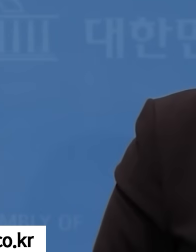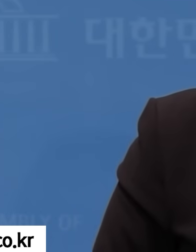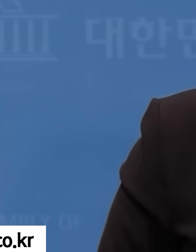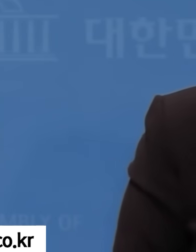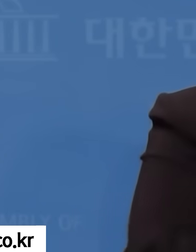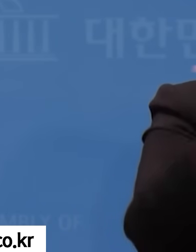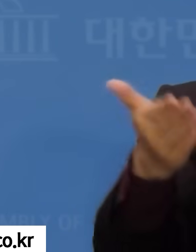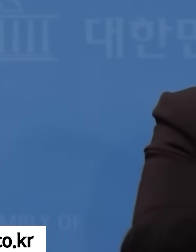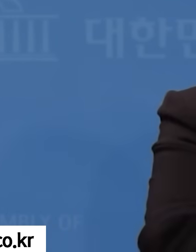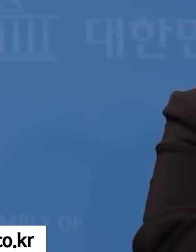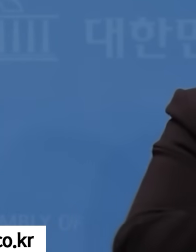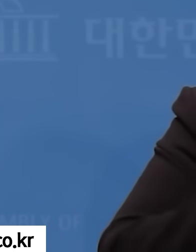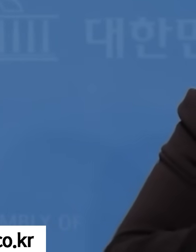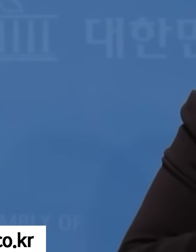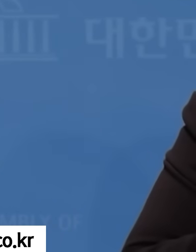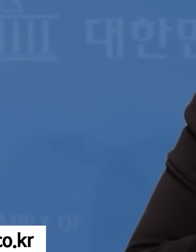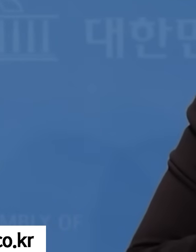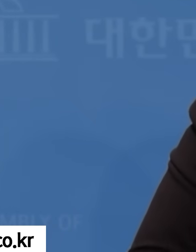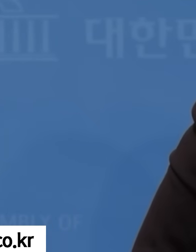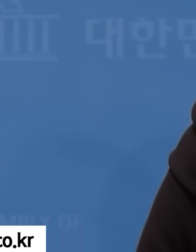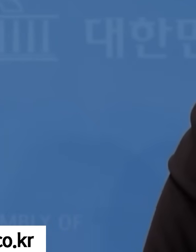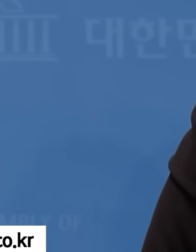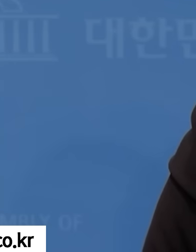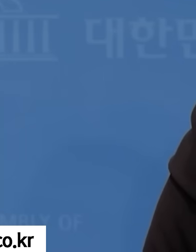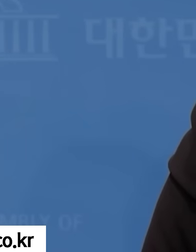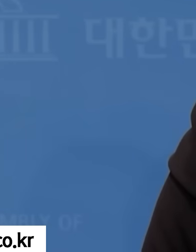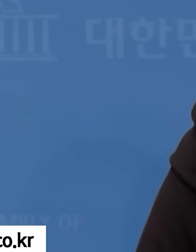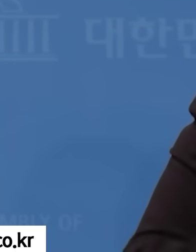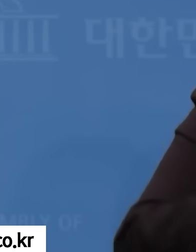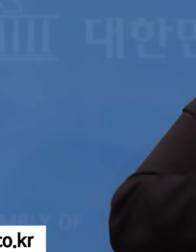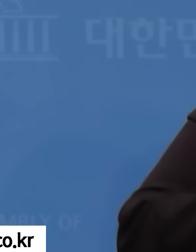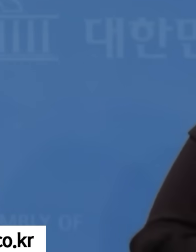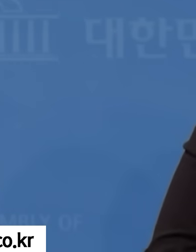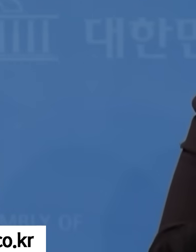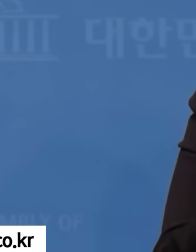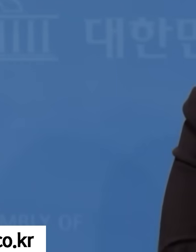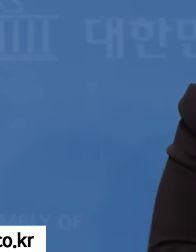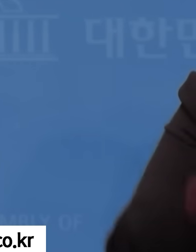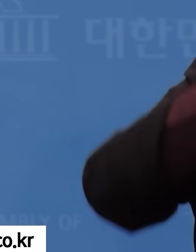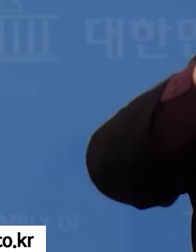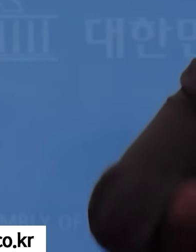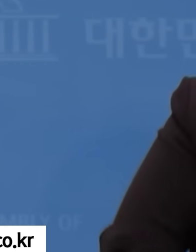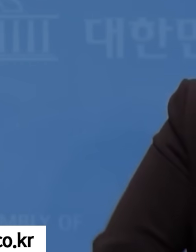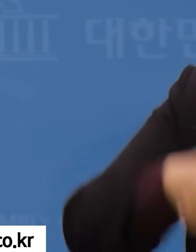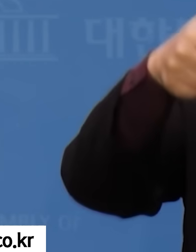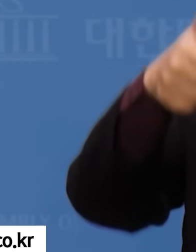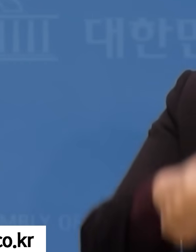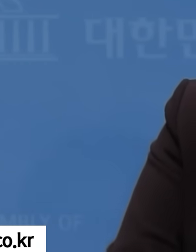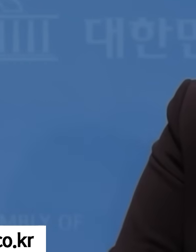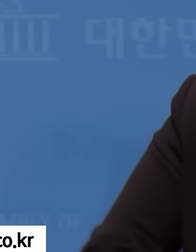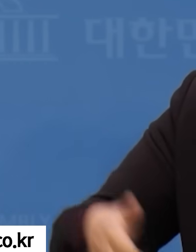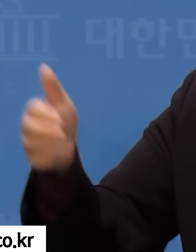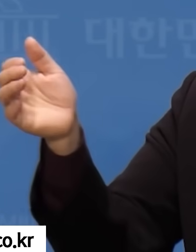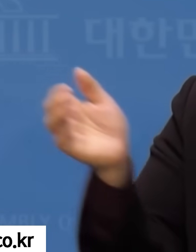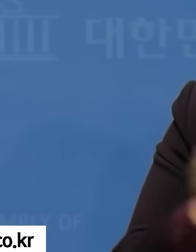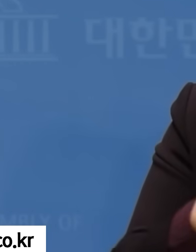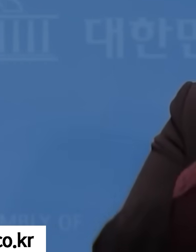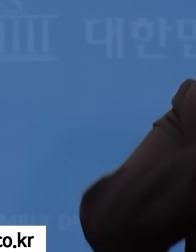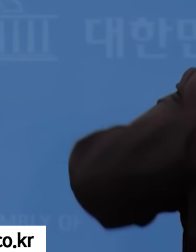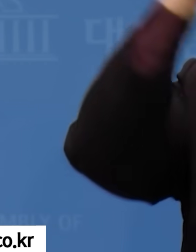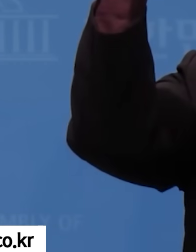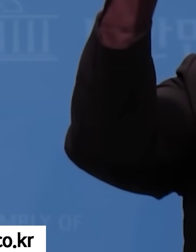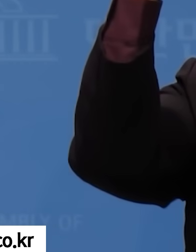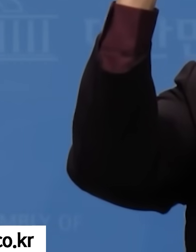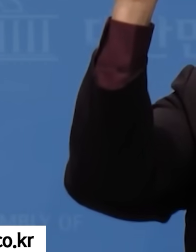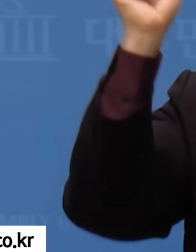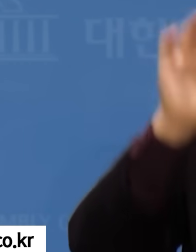여러분이 잘 아는 그림이 있습니다. 표 한 표 줍쇼 굽신굽신 하다가 그 다음에 당선되고